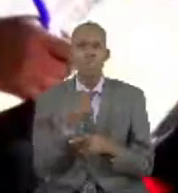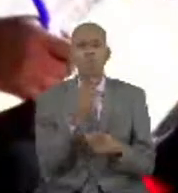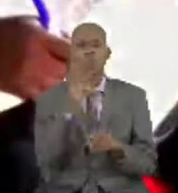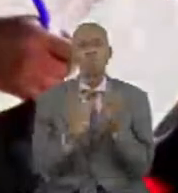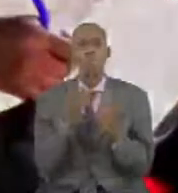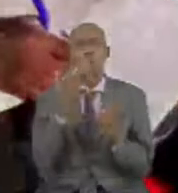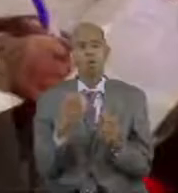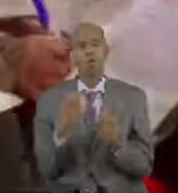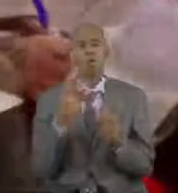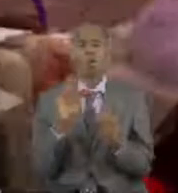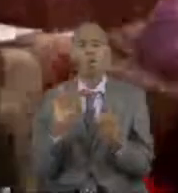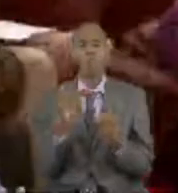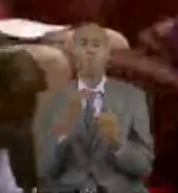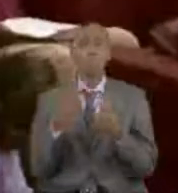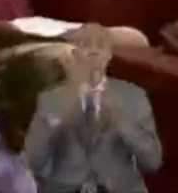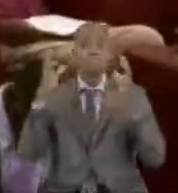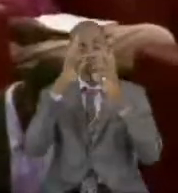en vain.